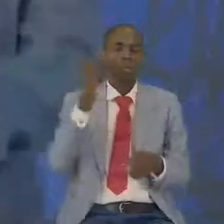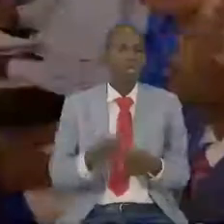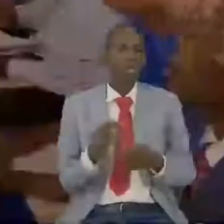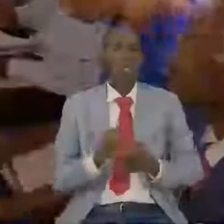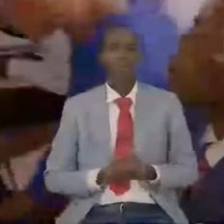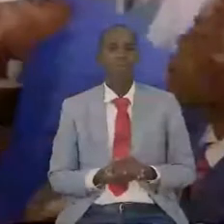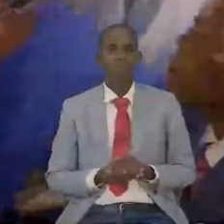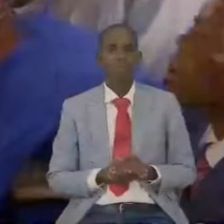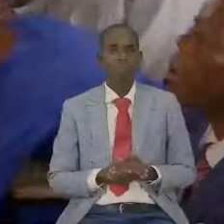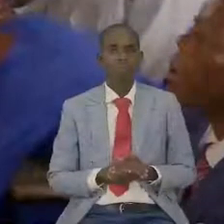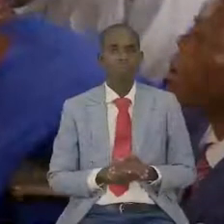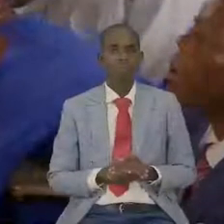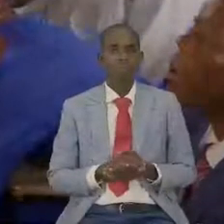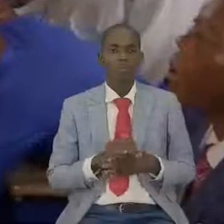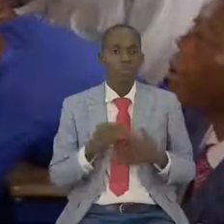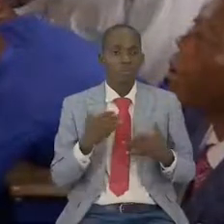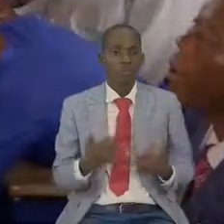de Jésus.